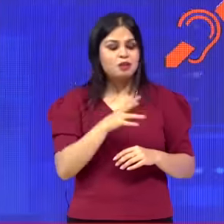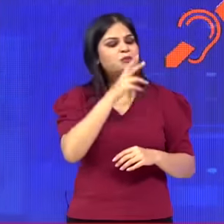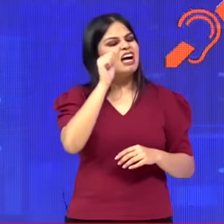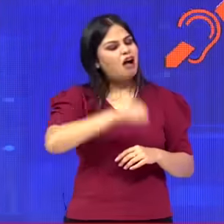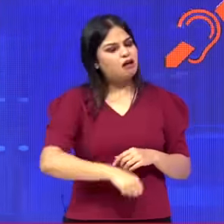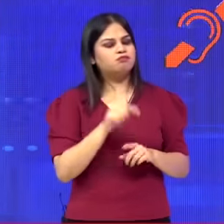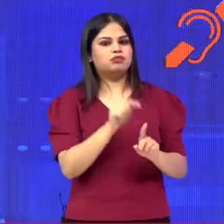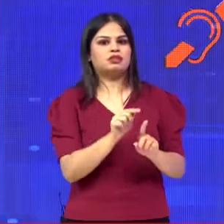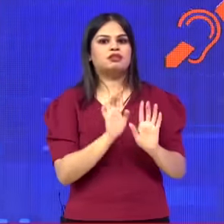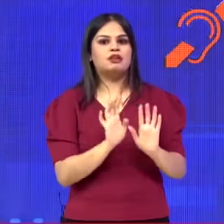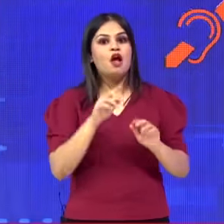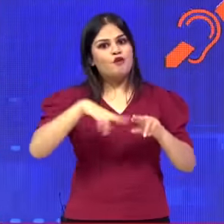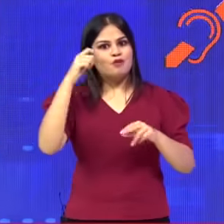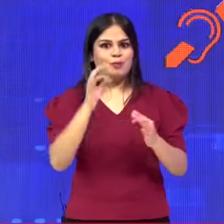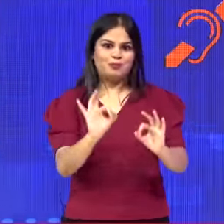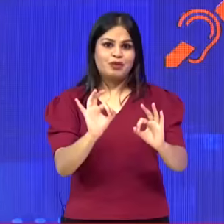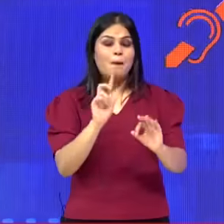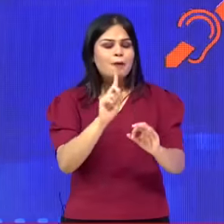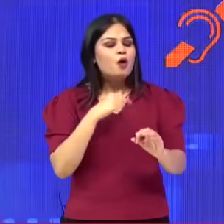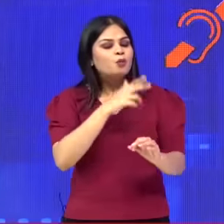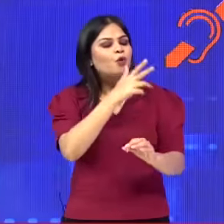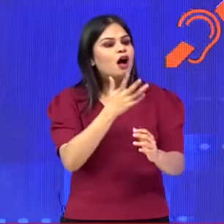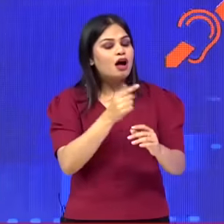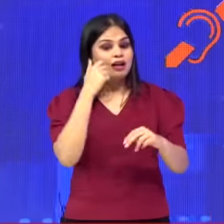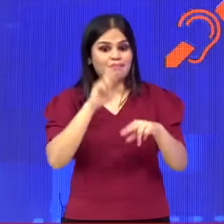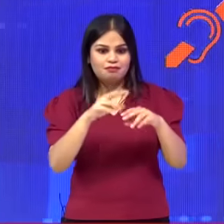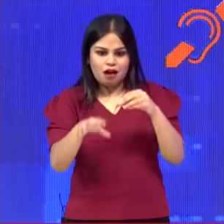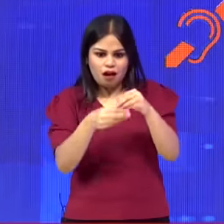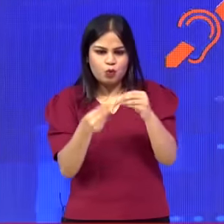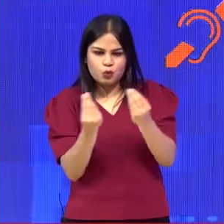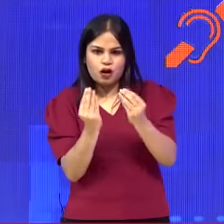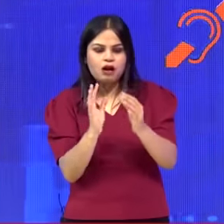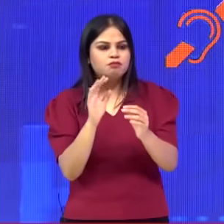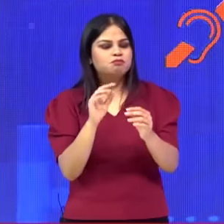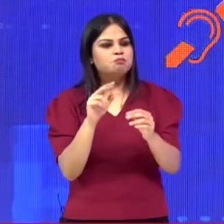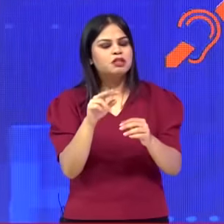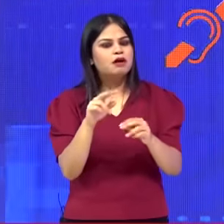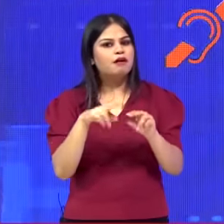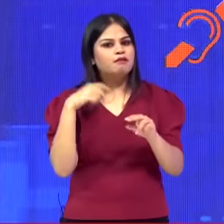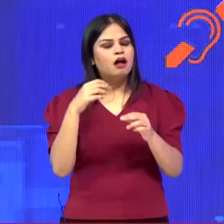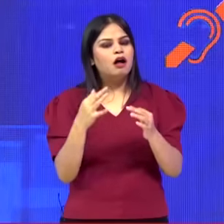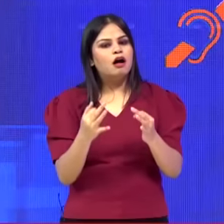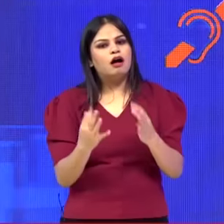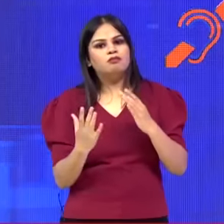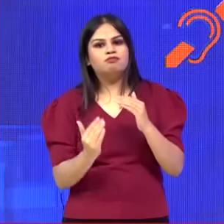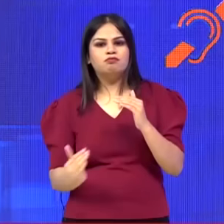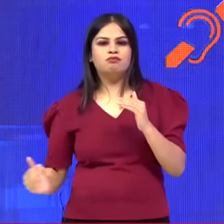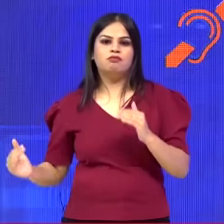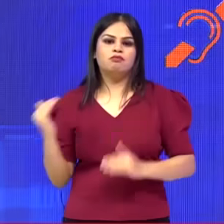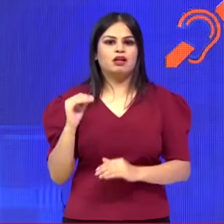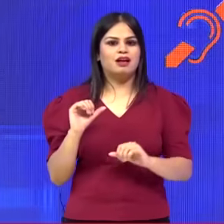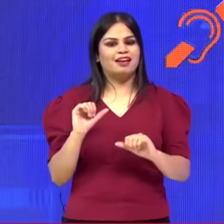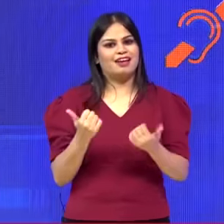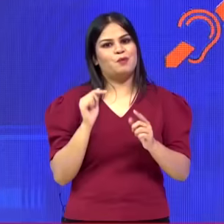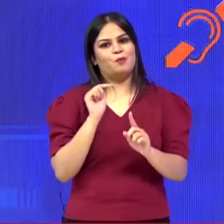चली, लेकिन ये कह रहा हूँ कि अगर ये चीज़ें होती तो वो और बड़ी हिट